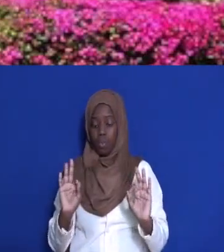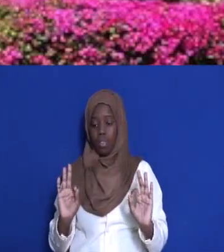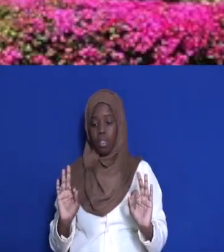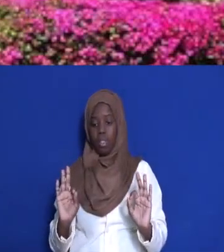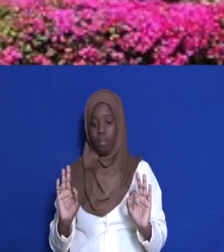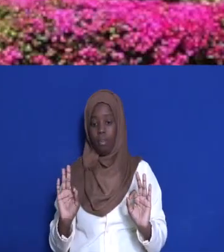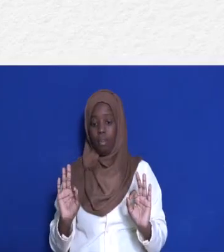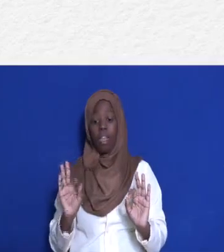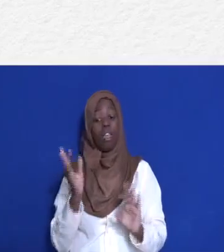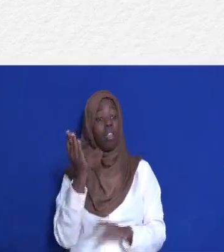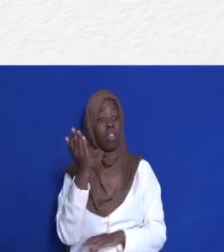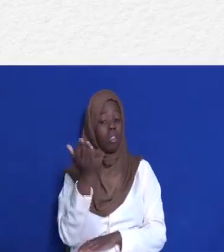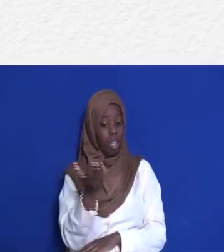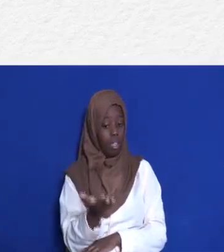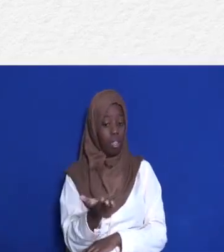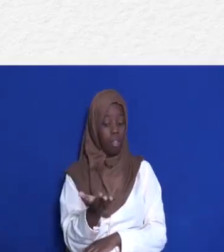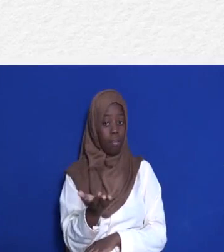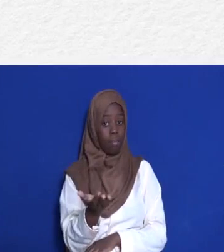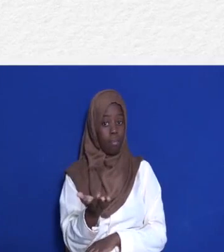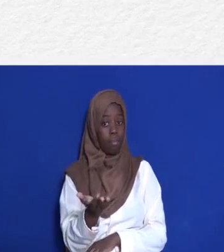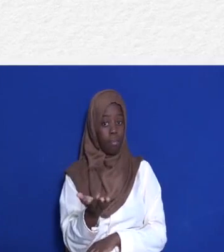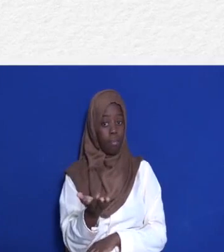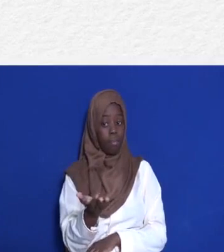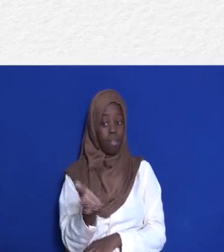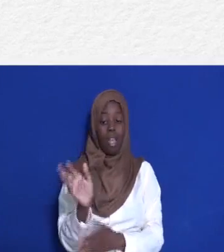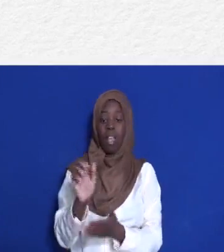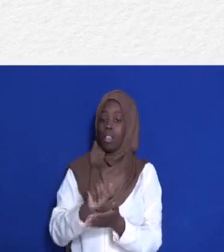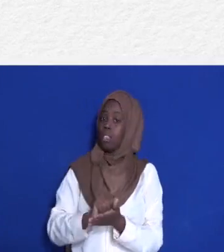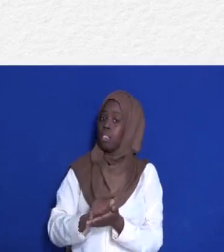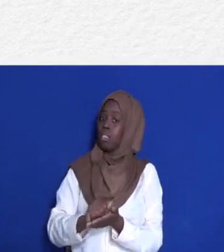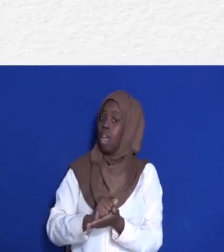vizuri. Ehe. Na hii?